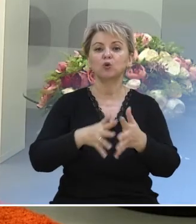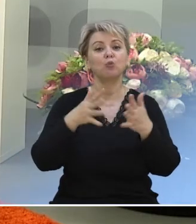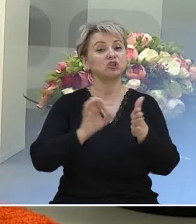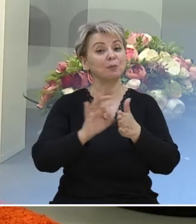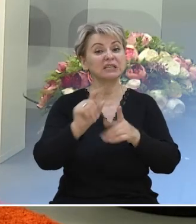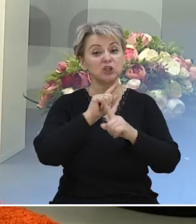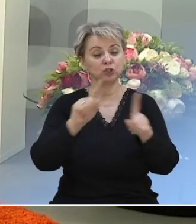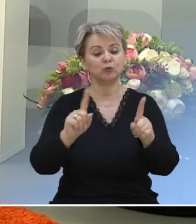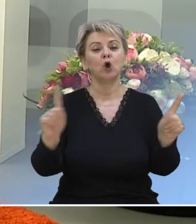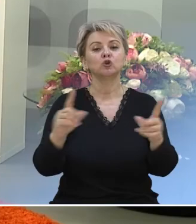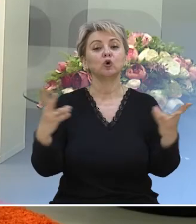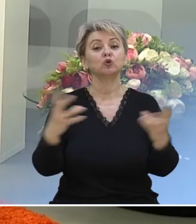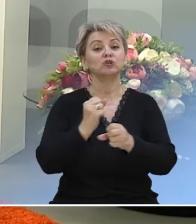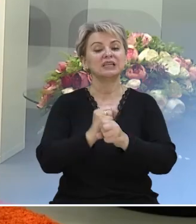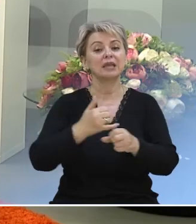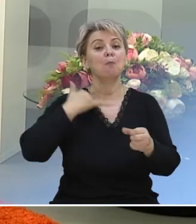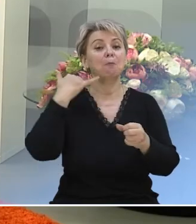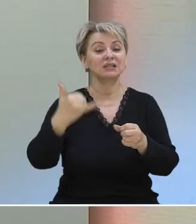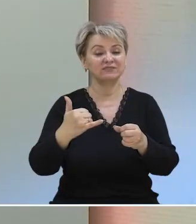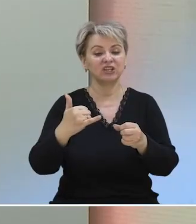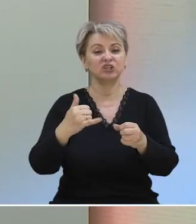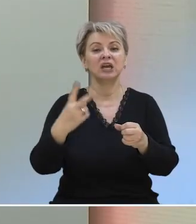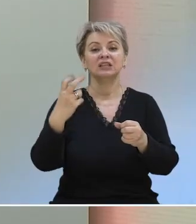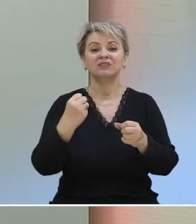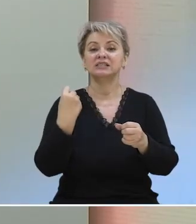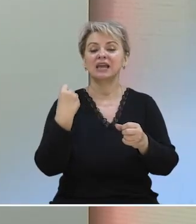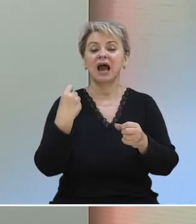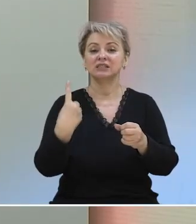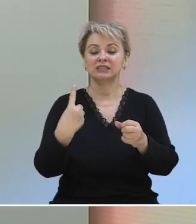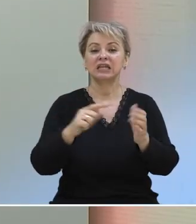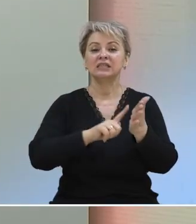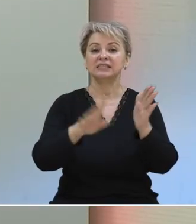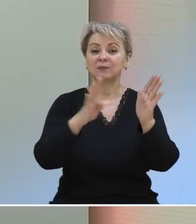писатель. Больше подсказывать не будем. Что нужно сделать? Позвонить по телефону